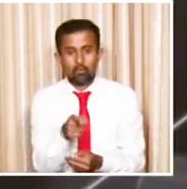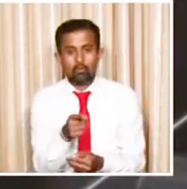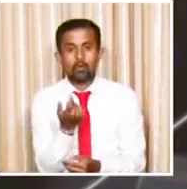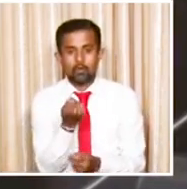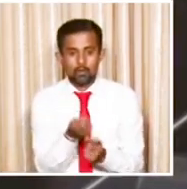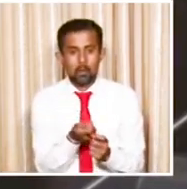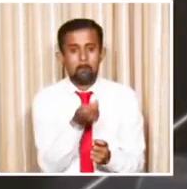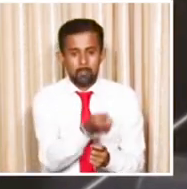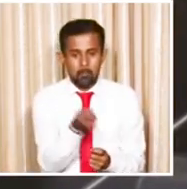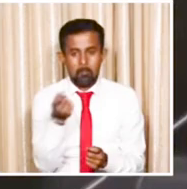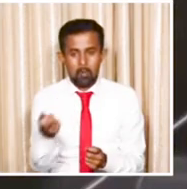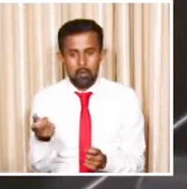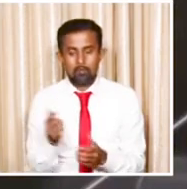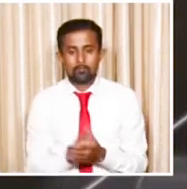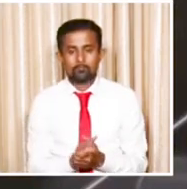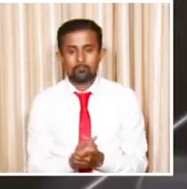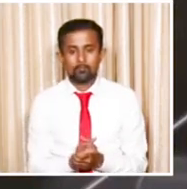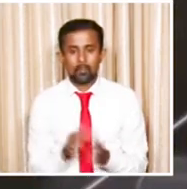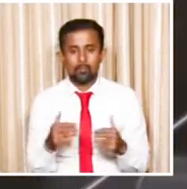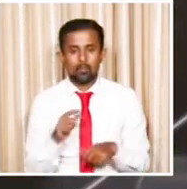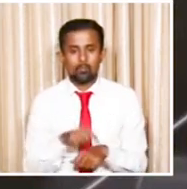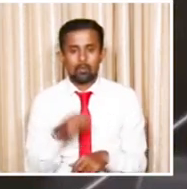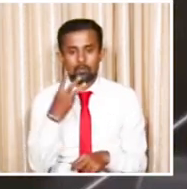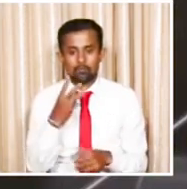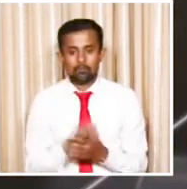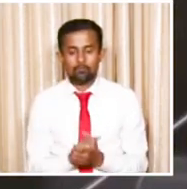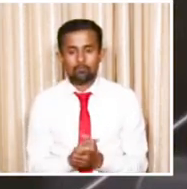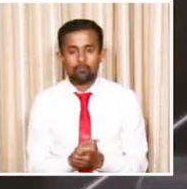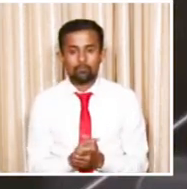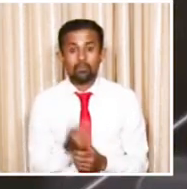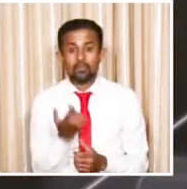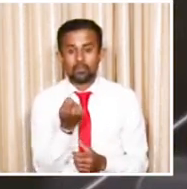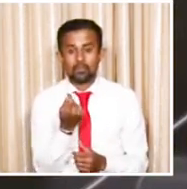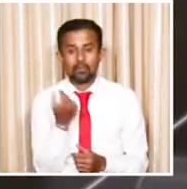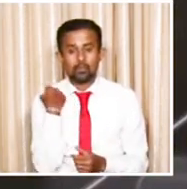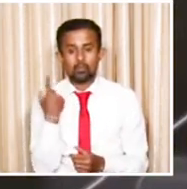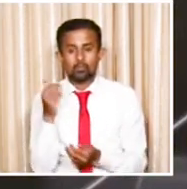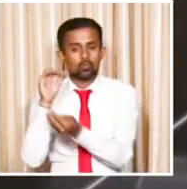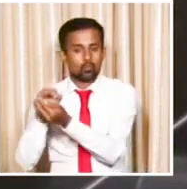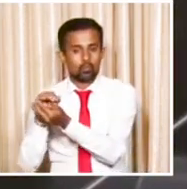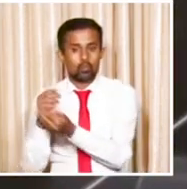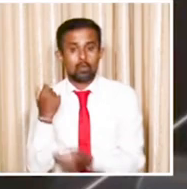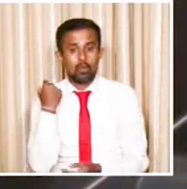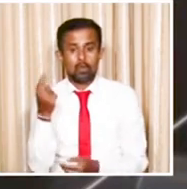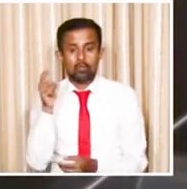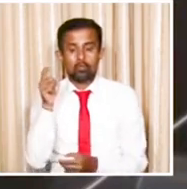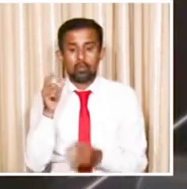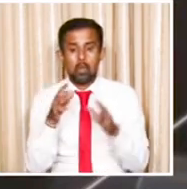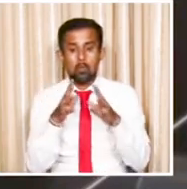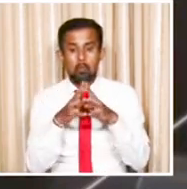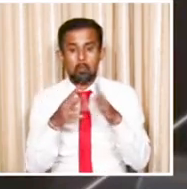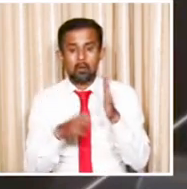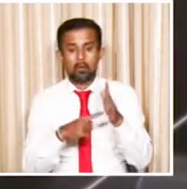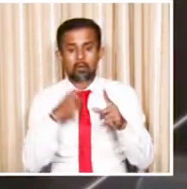මුදල් වෙන් කරනවා. හැබැයි සල්ලි ඔබතුමාට තව විනාඩි 3ක කාලයක්. හැබැයි සල්ලි තීන අය රකගන්නවත් සල්ලි තීරණ අයගේ